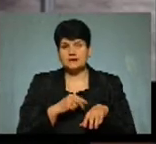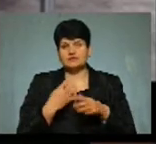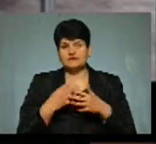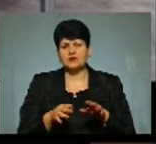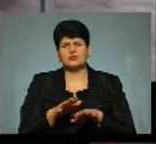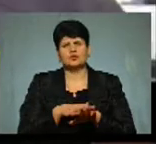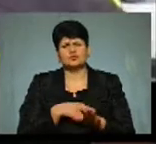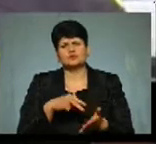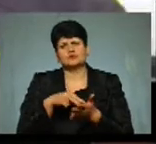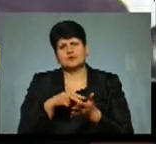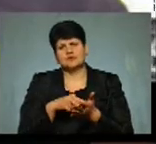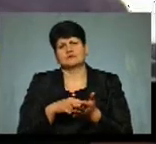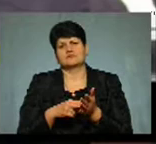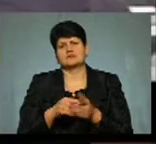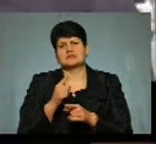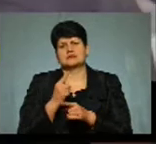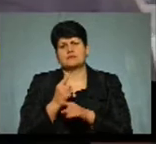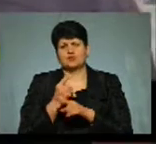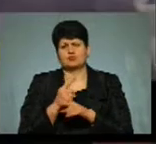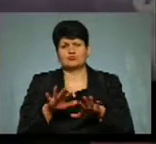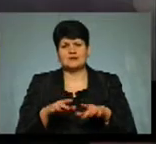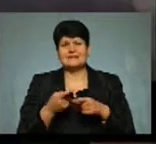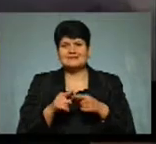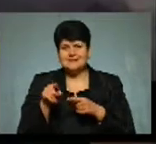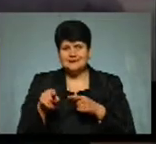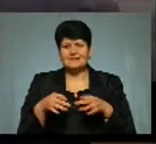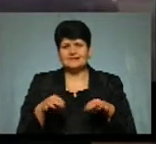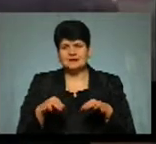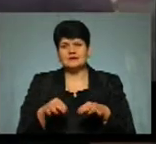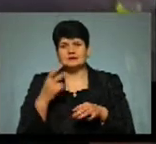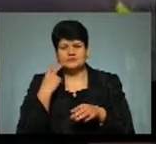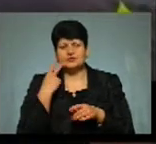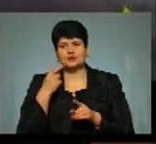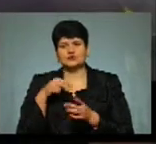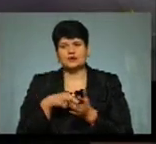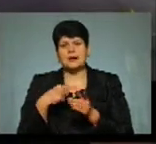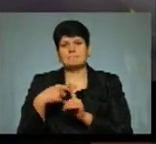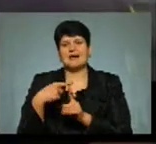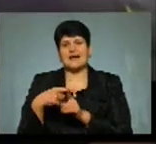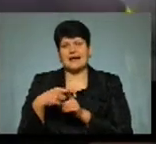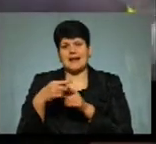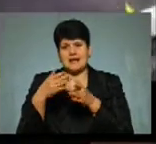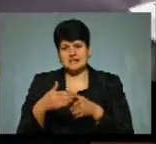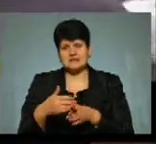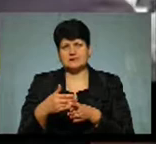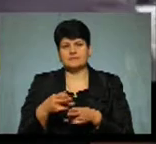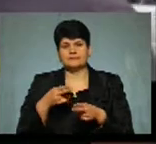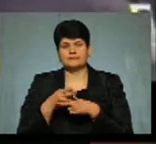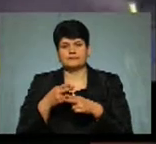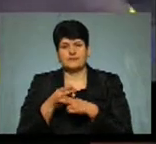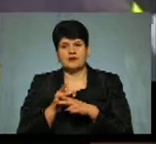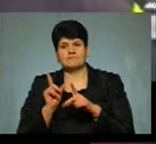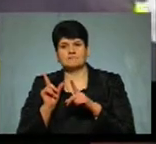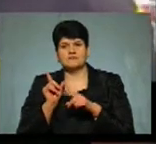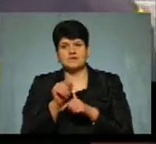стоїть у забороненому місці. Транспорт засіб постійно порушає неодноразово, стоїть на перекресті, перегороджує виїзд з